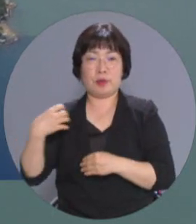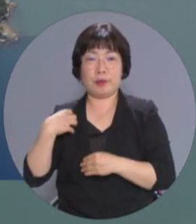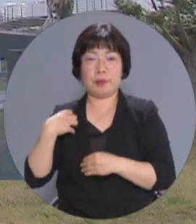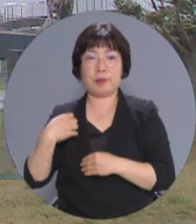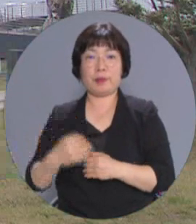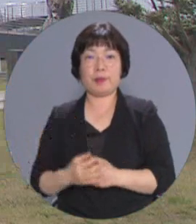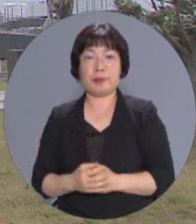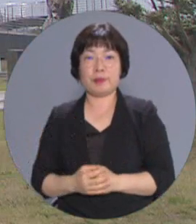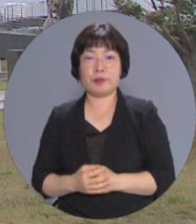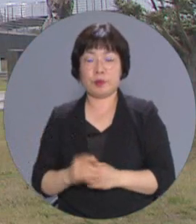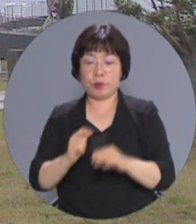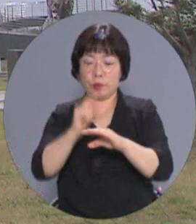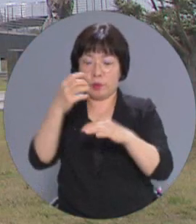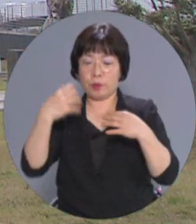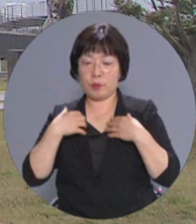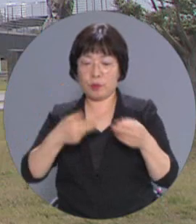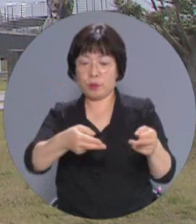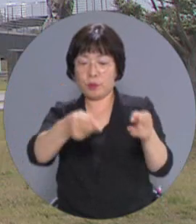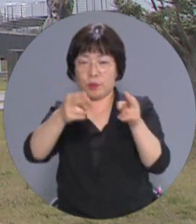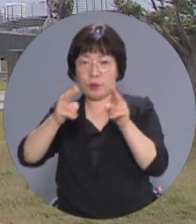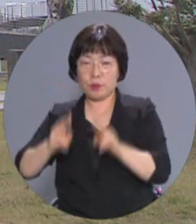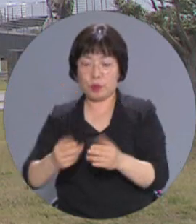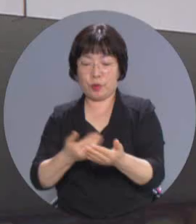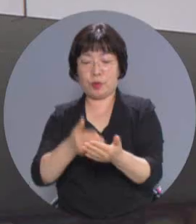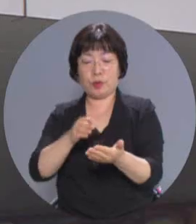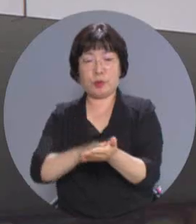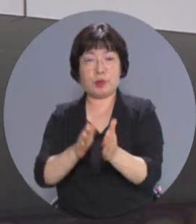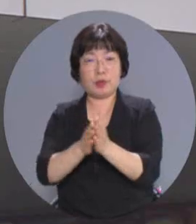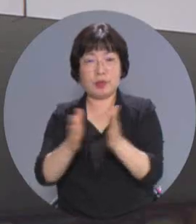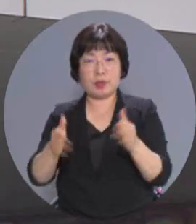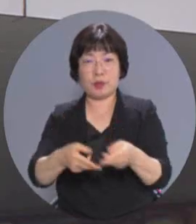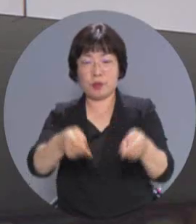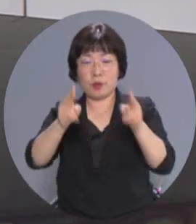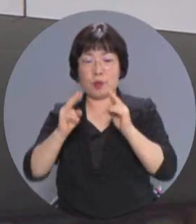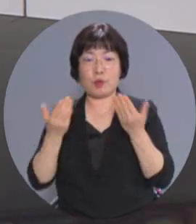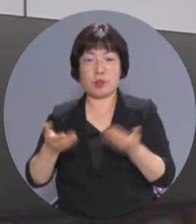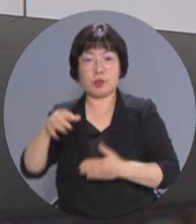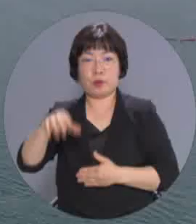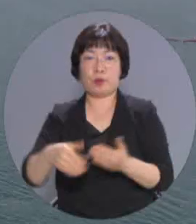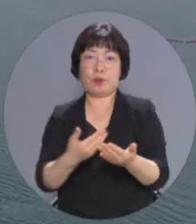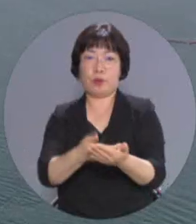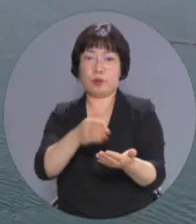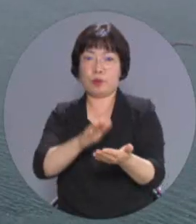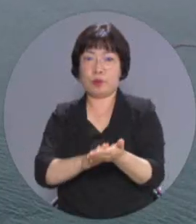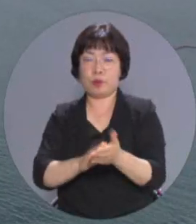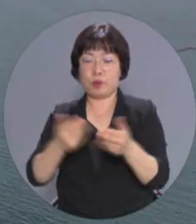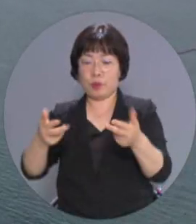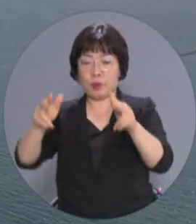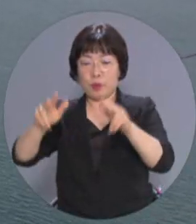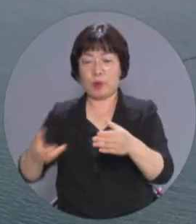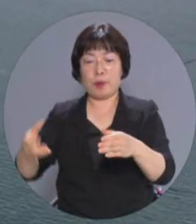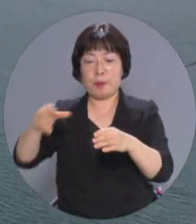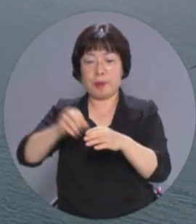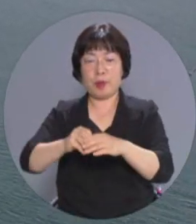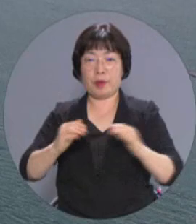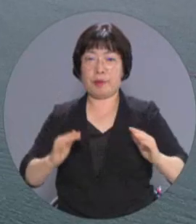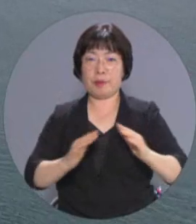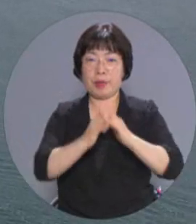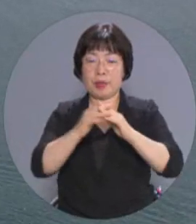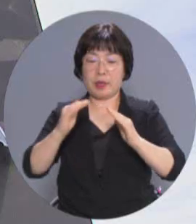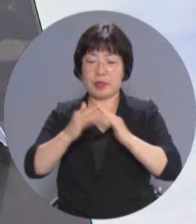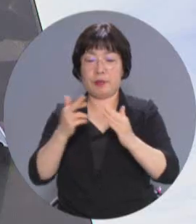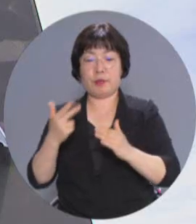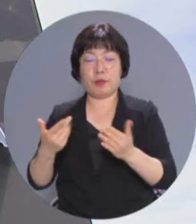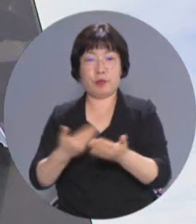있도록 고흥군은 거금대교 재정비를 시작으로 거금도 휴게소 리모델링과 국립공원 편입구역 개발, 빈집